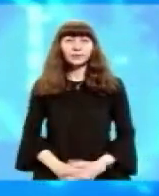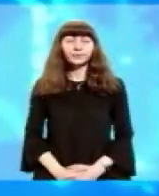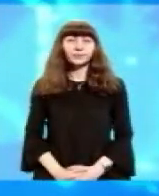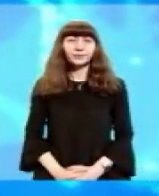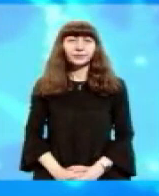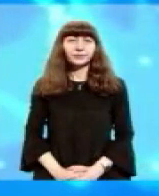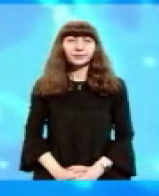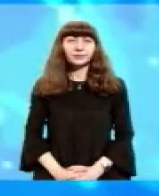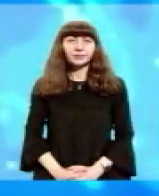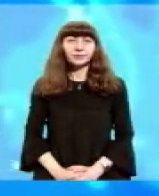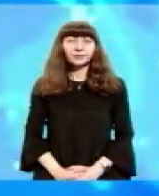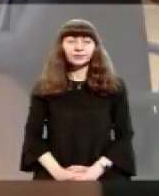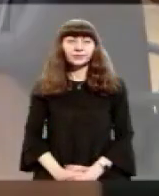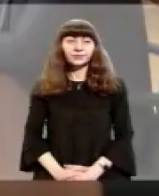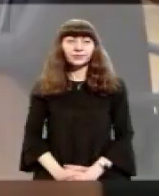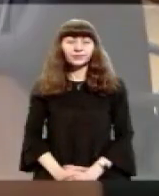местности. Подробности.